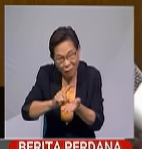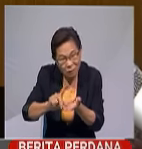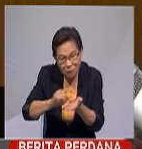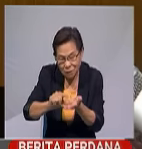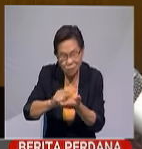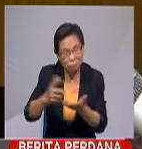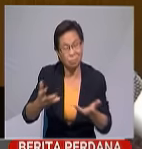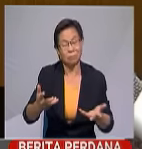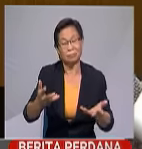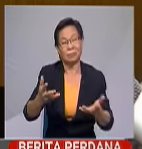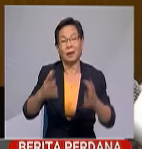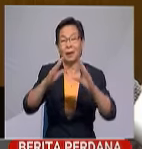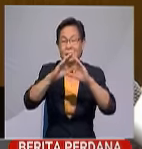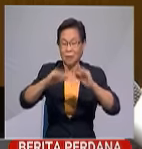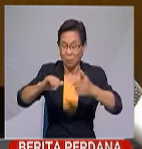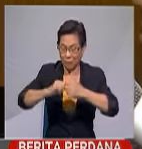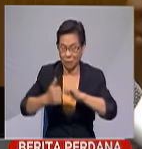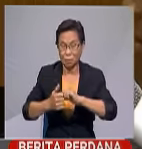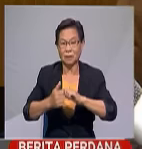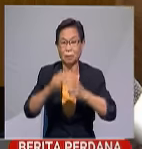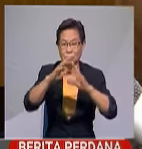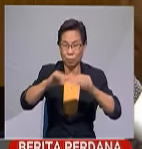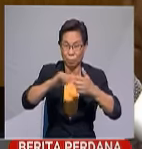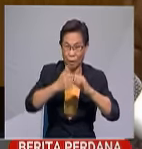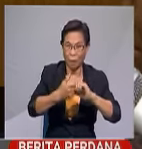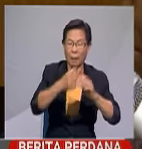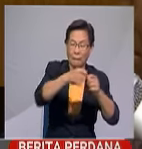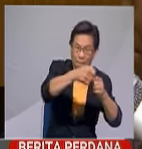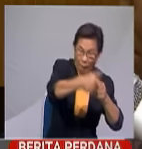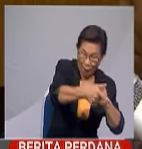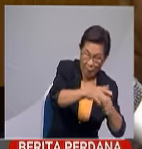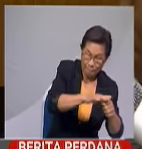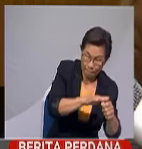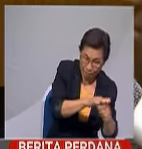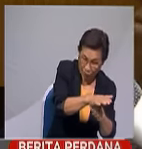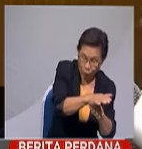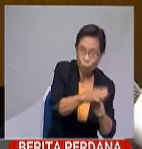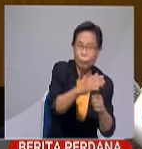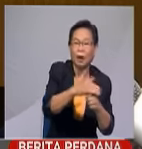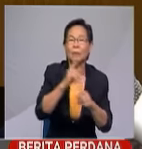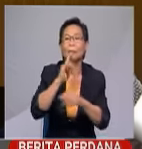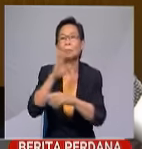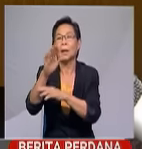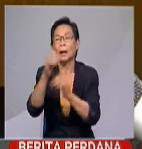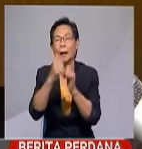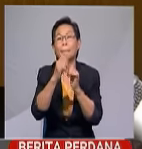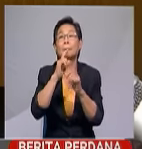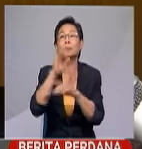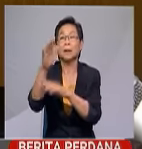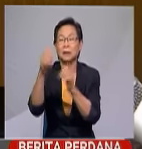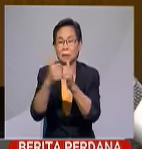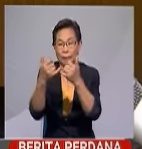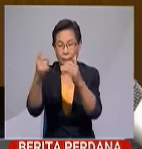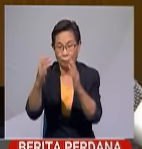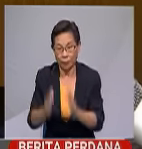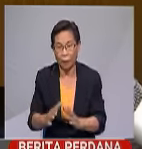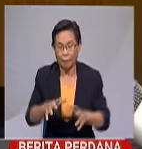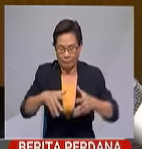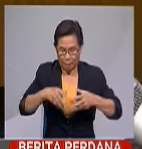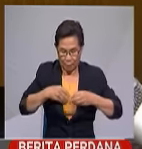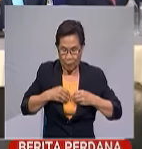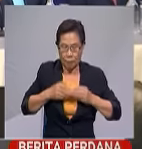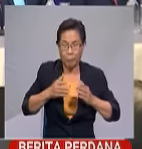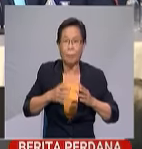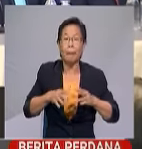Tapi penyelesaian saya kata bukan sahaja daripada segi bayaran penuh tetapi ada perjanjian bersama player yang menerima bayaran